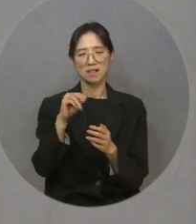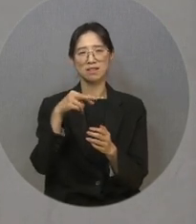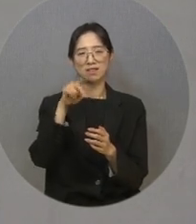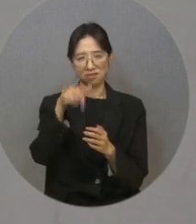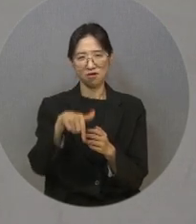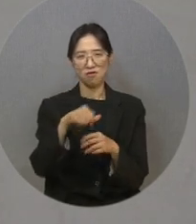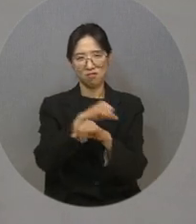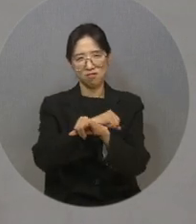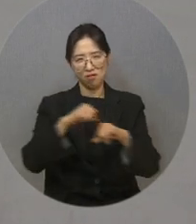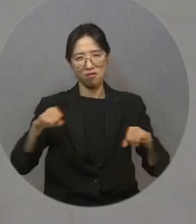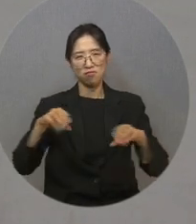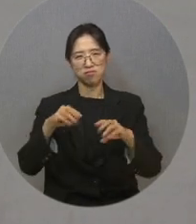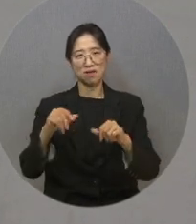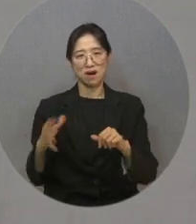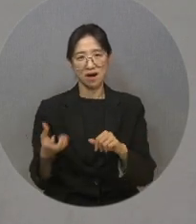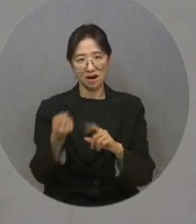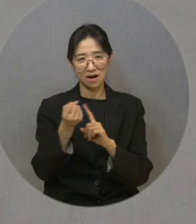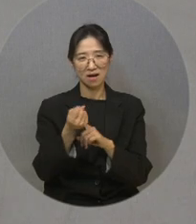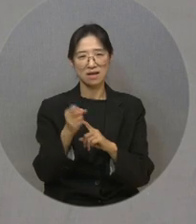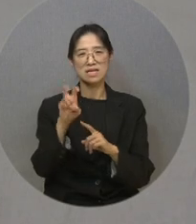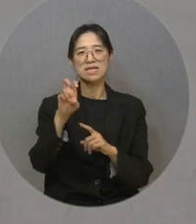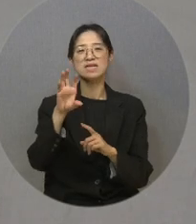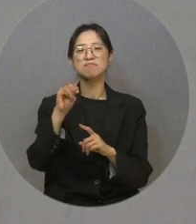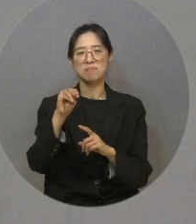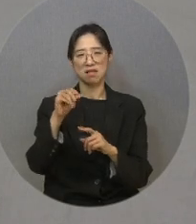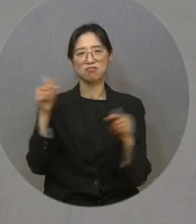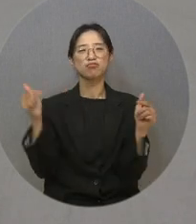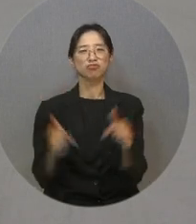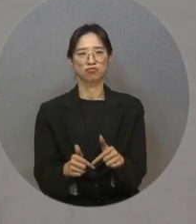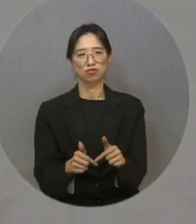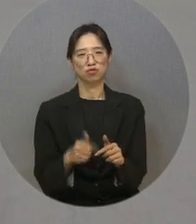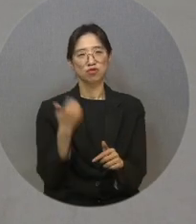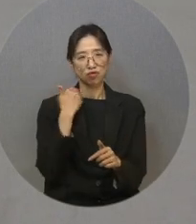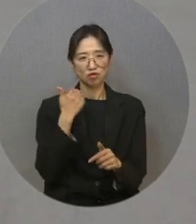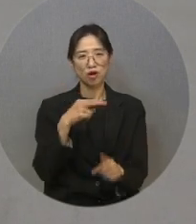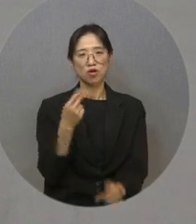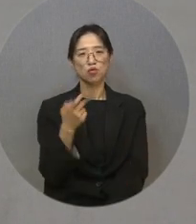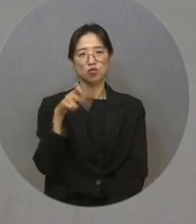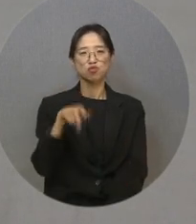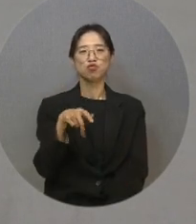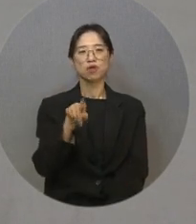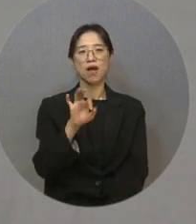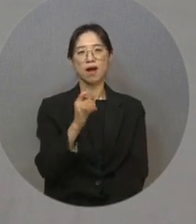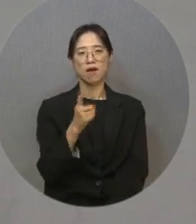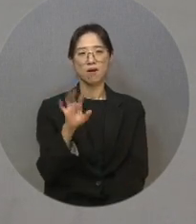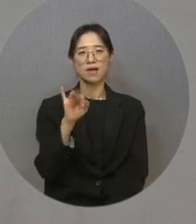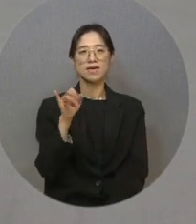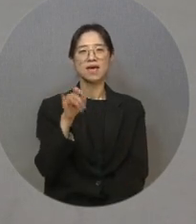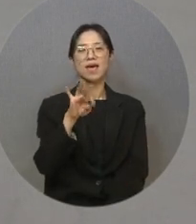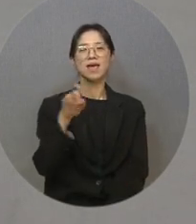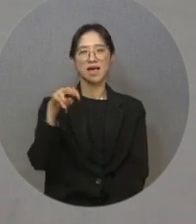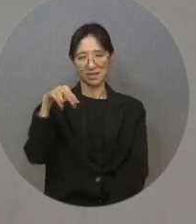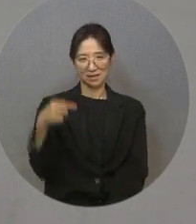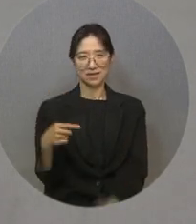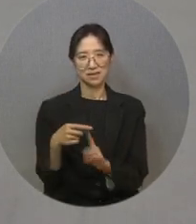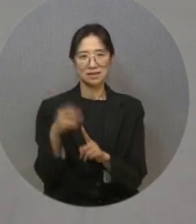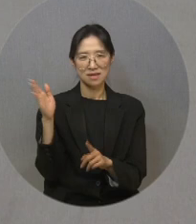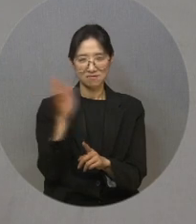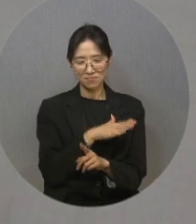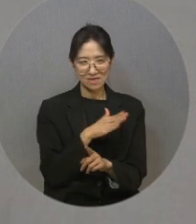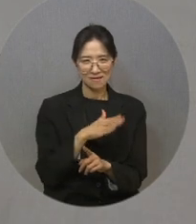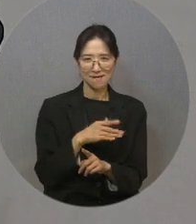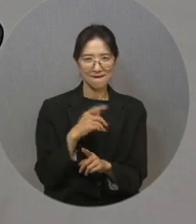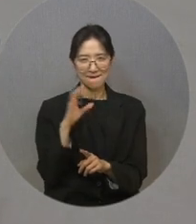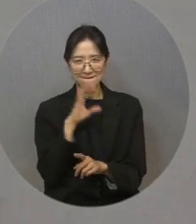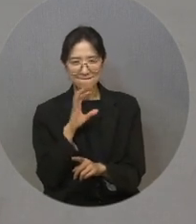넓은 영지를 가졌던 것을 20만 석으로 줄여버리는 거예요. 누가? 도쿠가와 이에야스가. 그래서 그때부터 절치부심을 하는